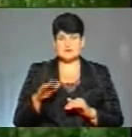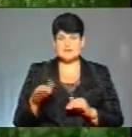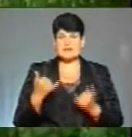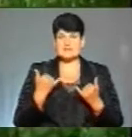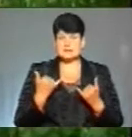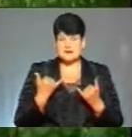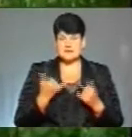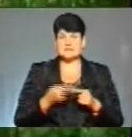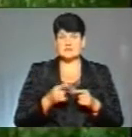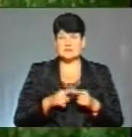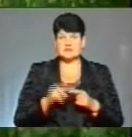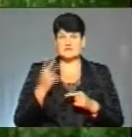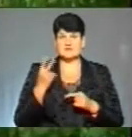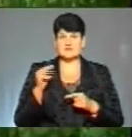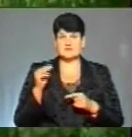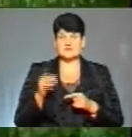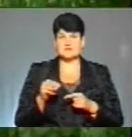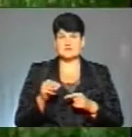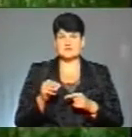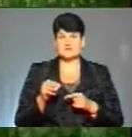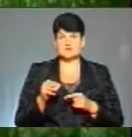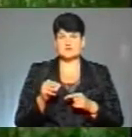а зараз цей контингент становить